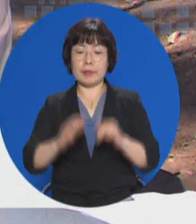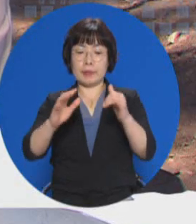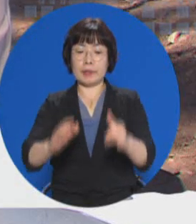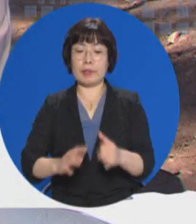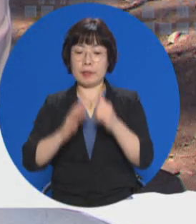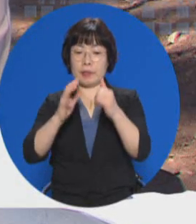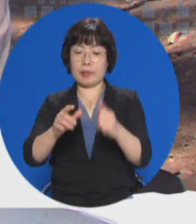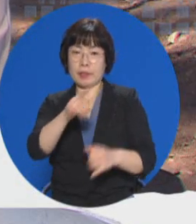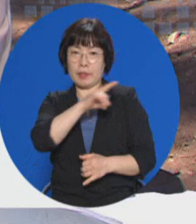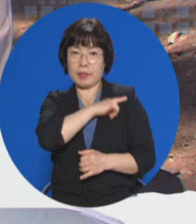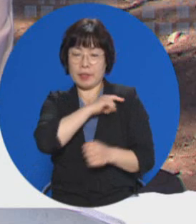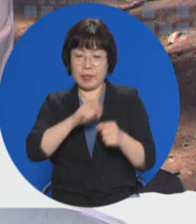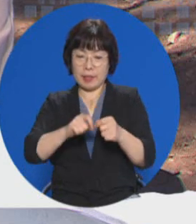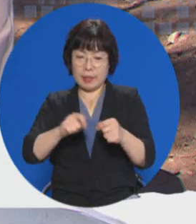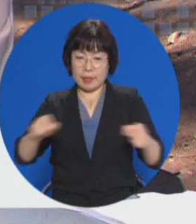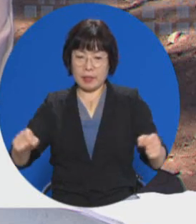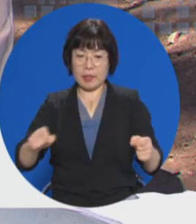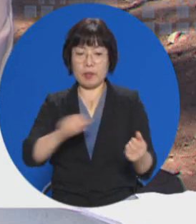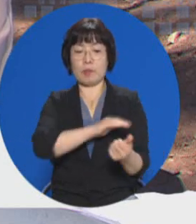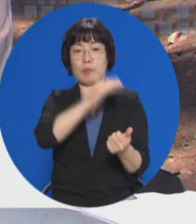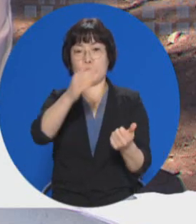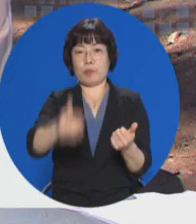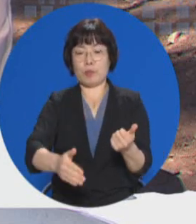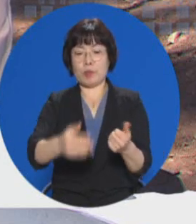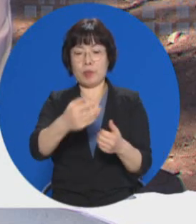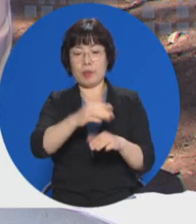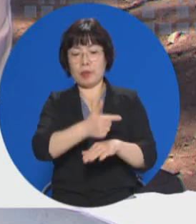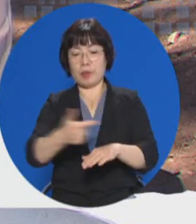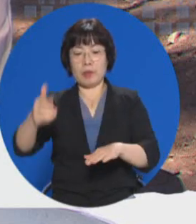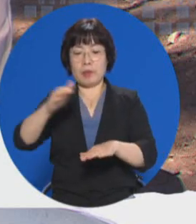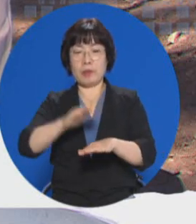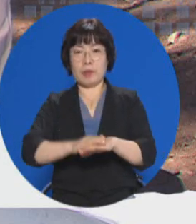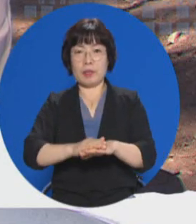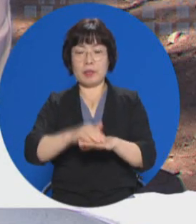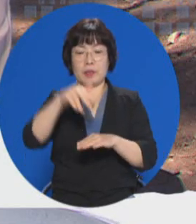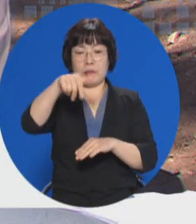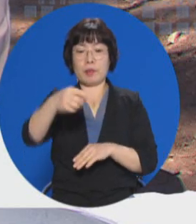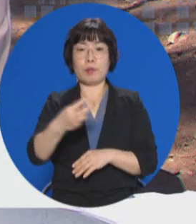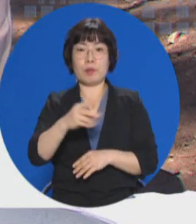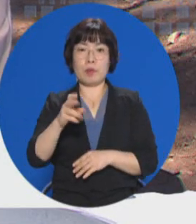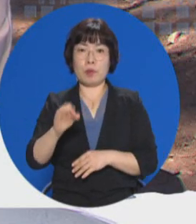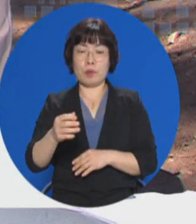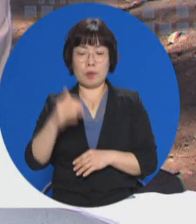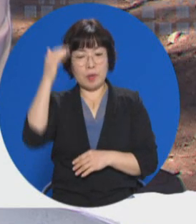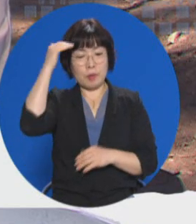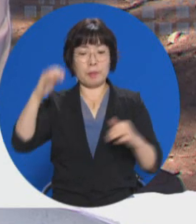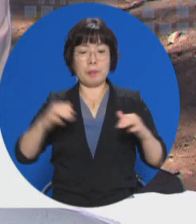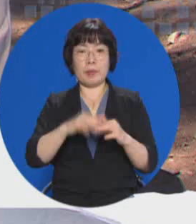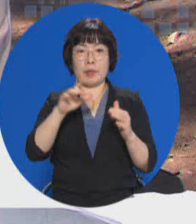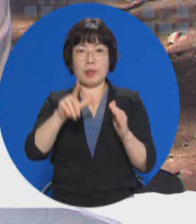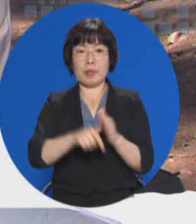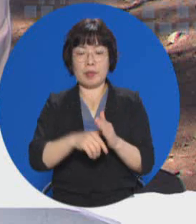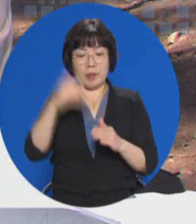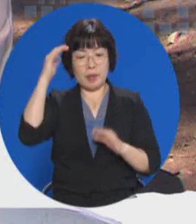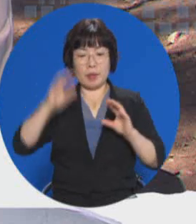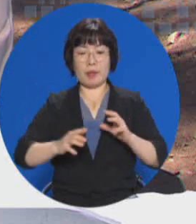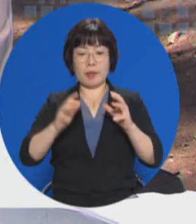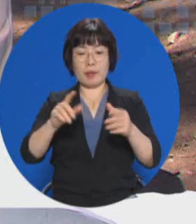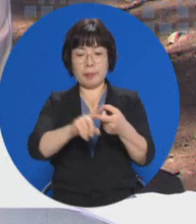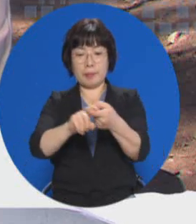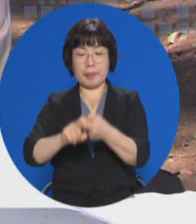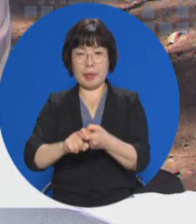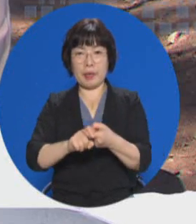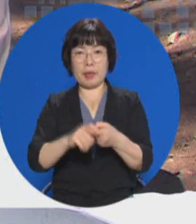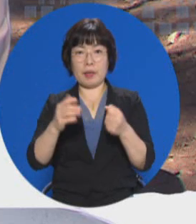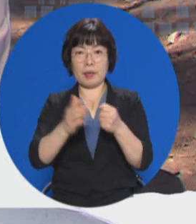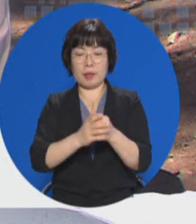세상에서 가장 긴 무덤이라고 불리는 대전 산내 골령골은 한국전쟁 당시 국민보도연맹원과